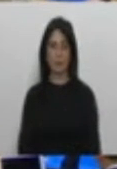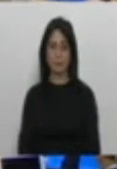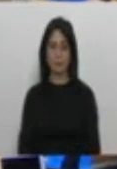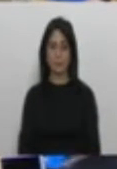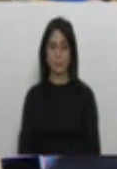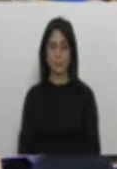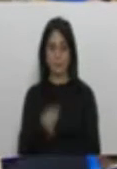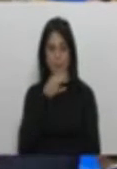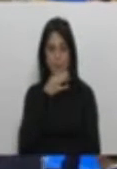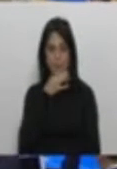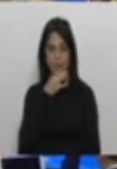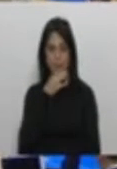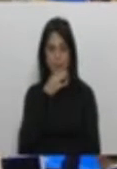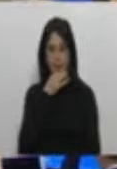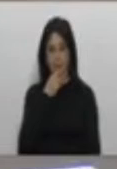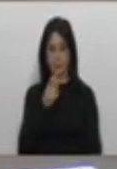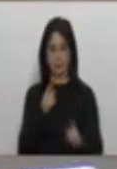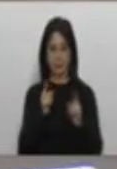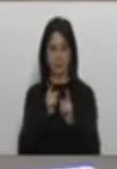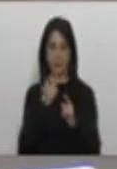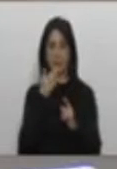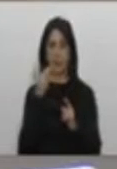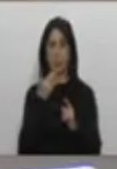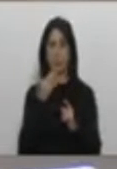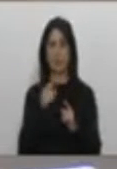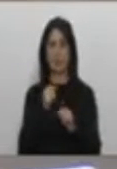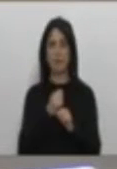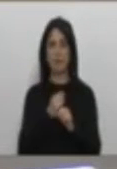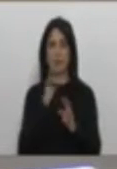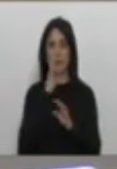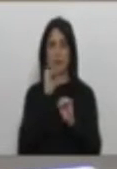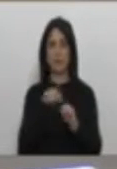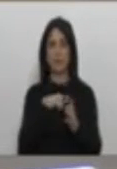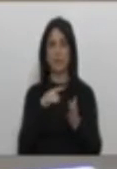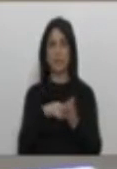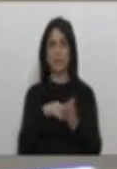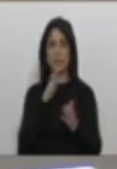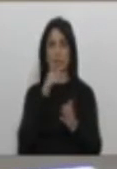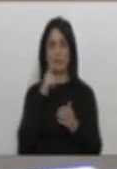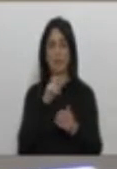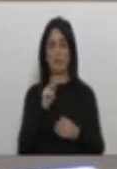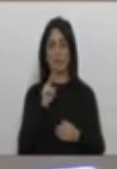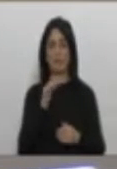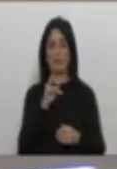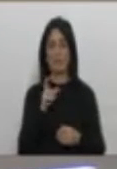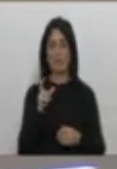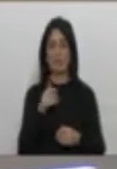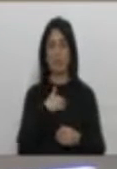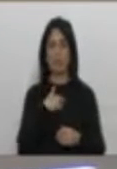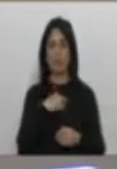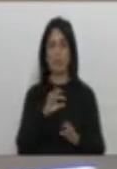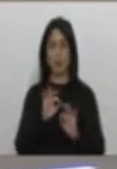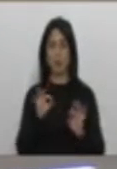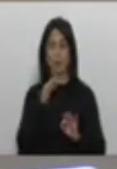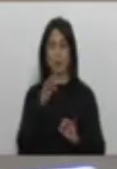Სანამ პატარა მოხსენებას გავაკეთებდე გარემოსდაცვის საკითხებზე, ქალბატონ ანაწექლიძეს მინდა გამოვეხმაურო,